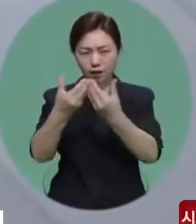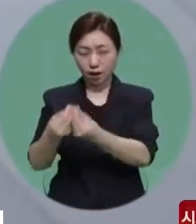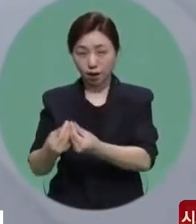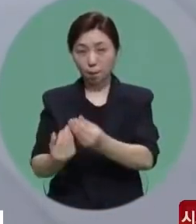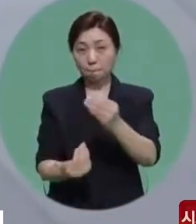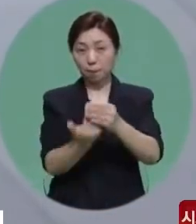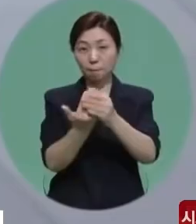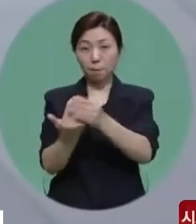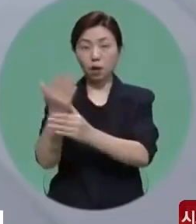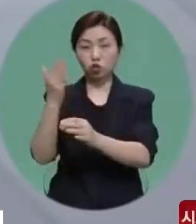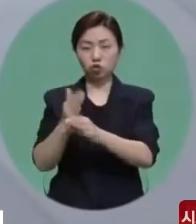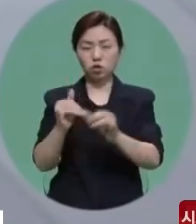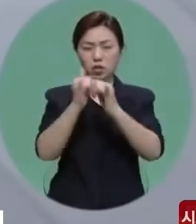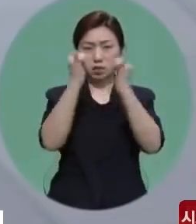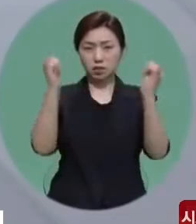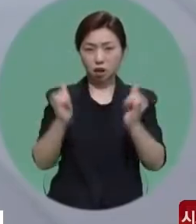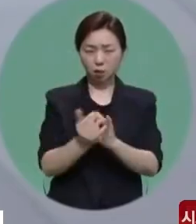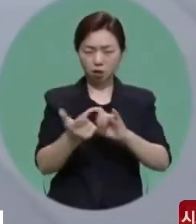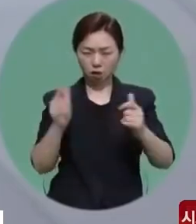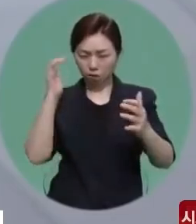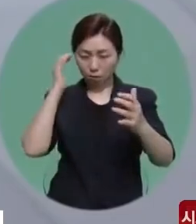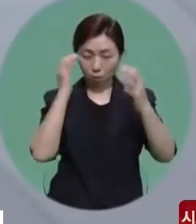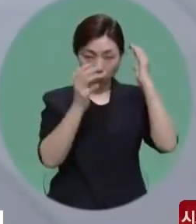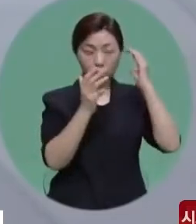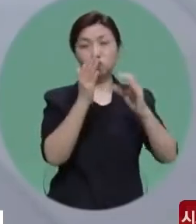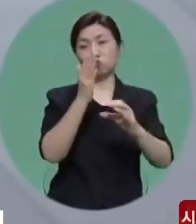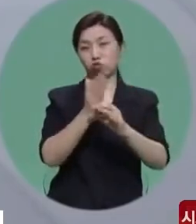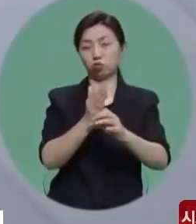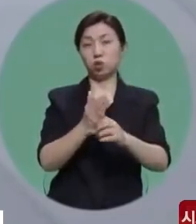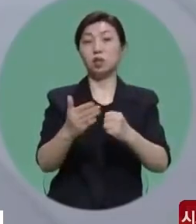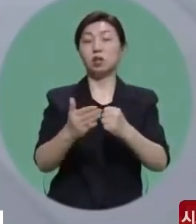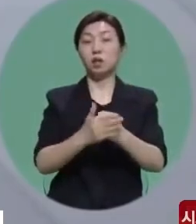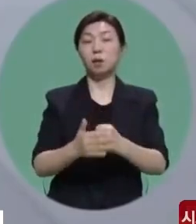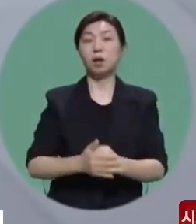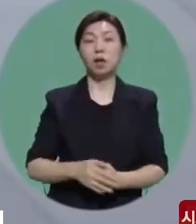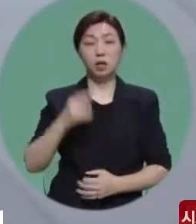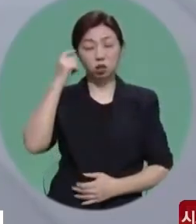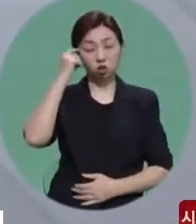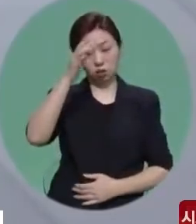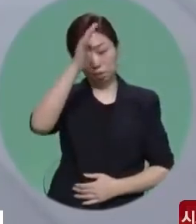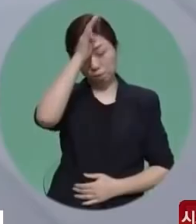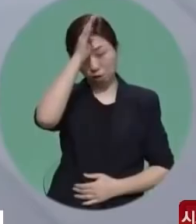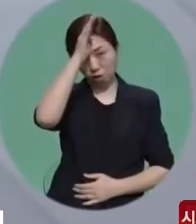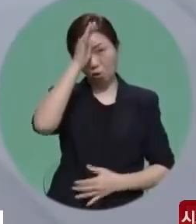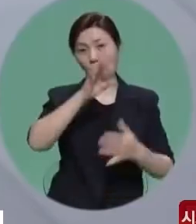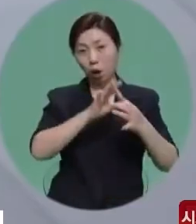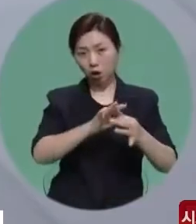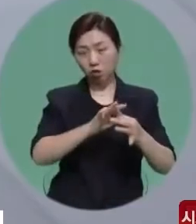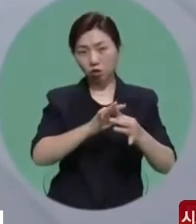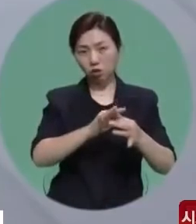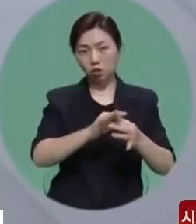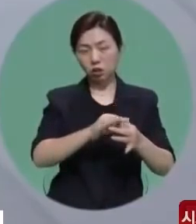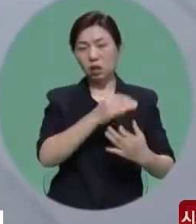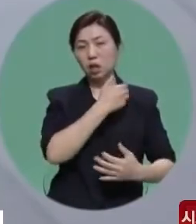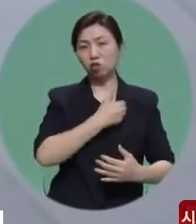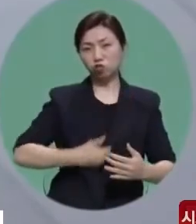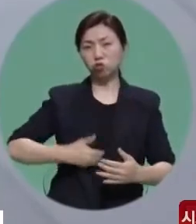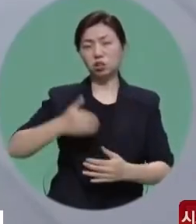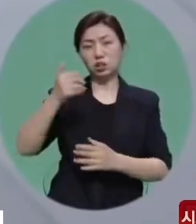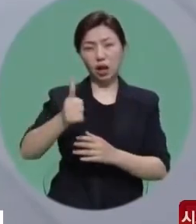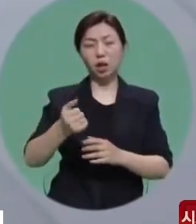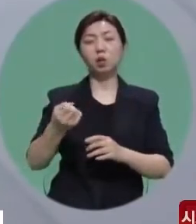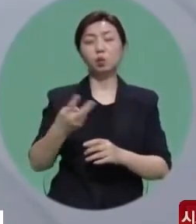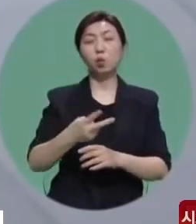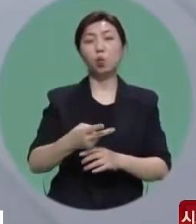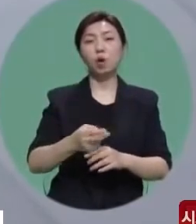있습니다 사회도 복잡해지고 그래서 이 문제에 대해서는 더 이상 지자체장 보다는 전문가들이 위원회를 만들어서